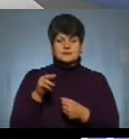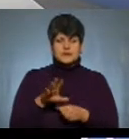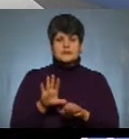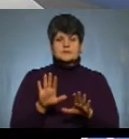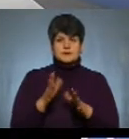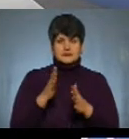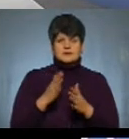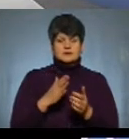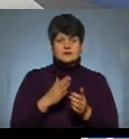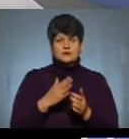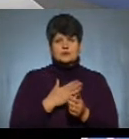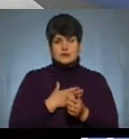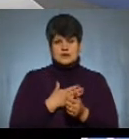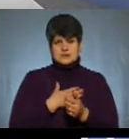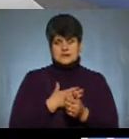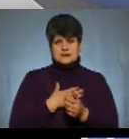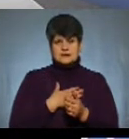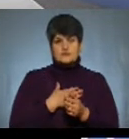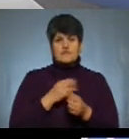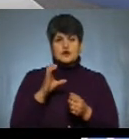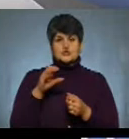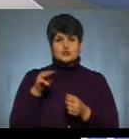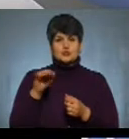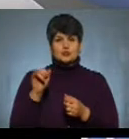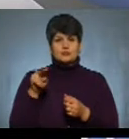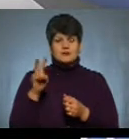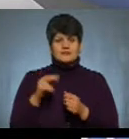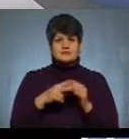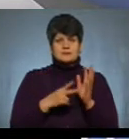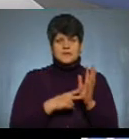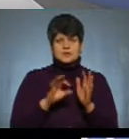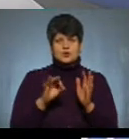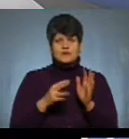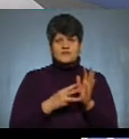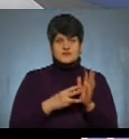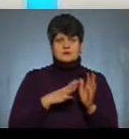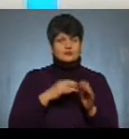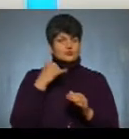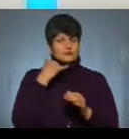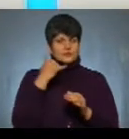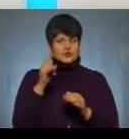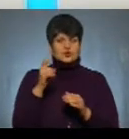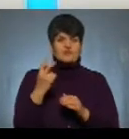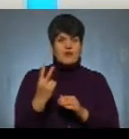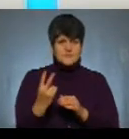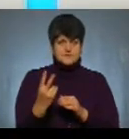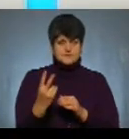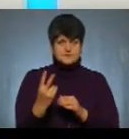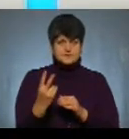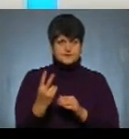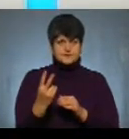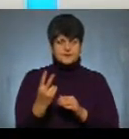пригода, яка трапилася в нас в Ступках. 17.08 було повідомлення на лінію